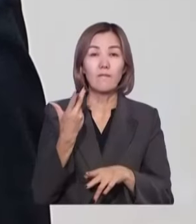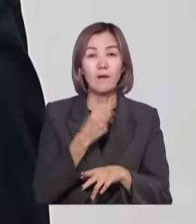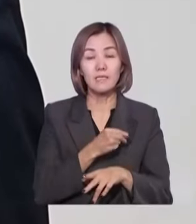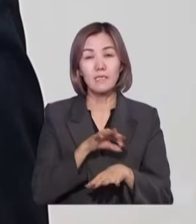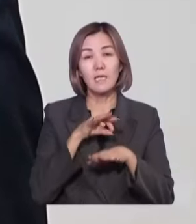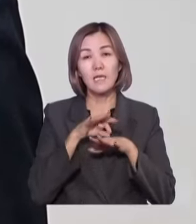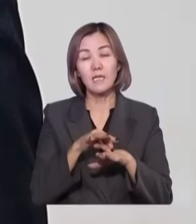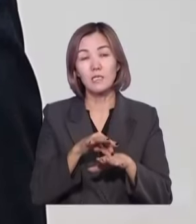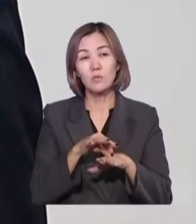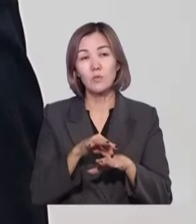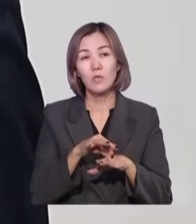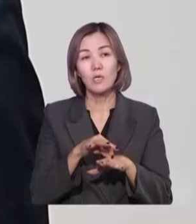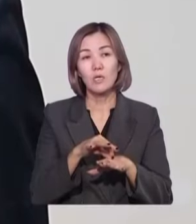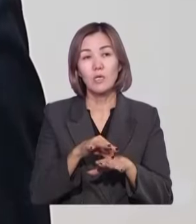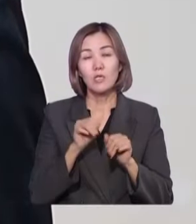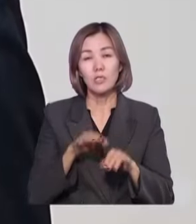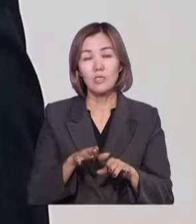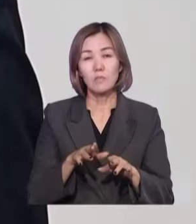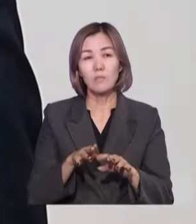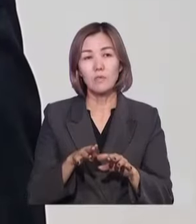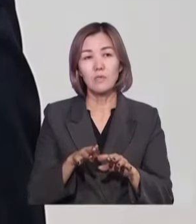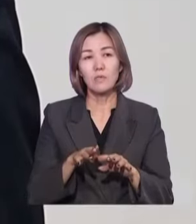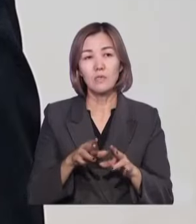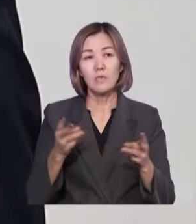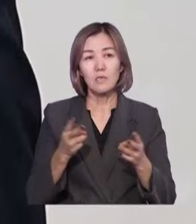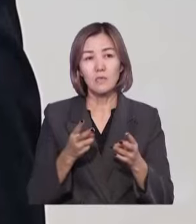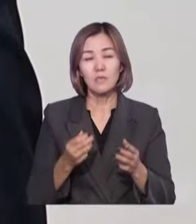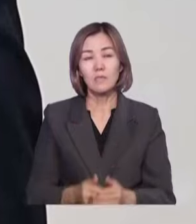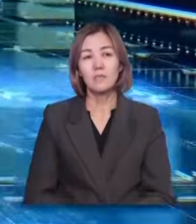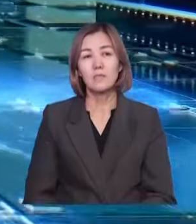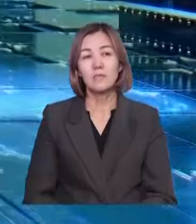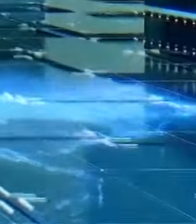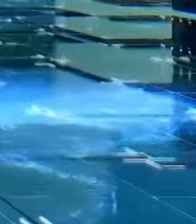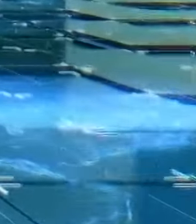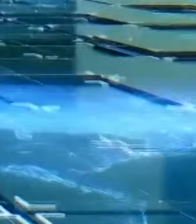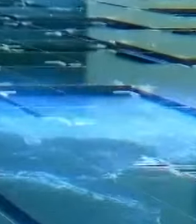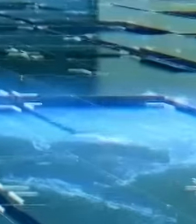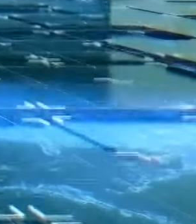вакцинация енгізу шешімін қабылданған.